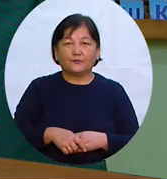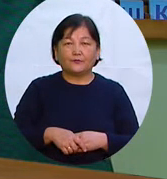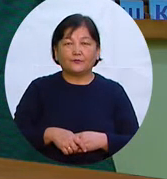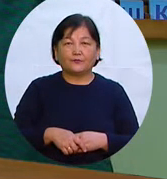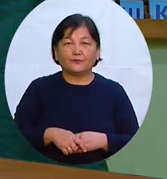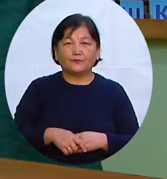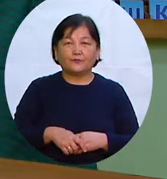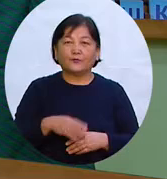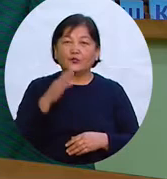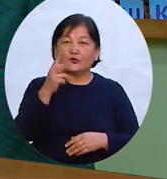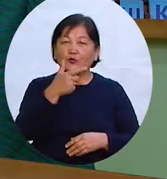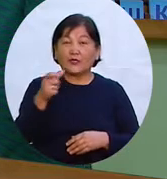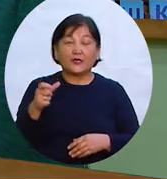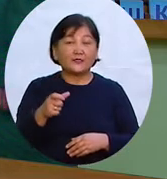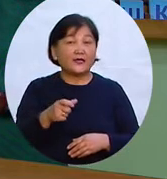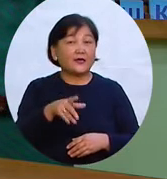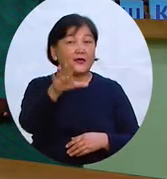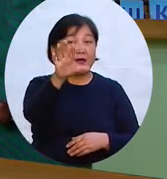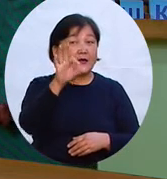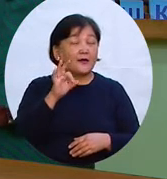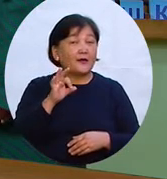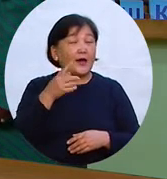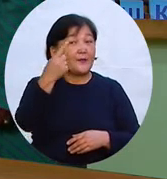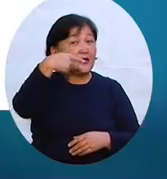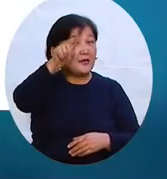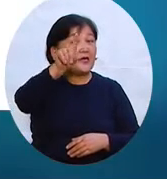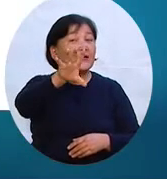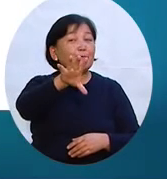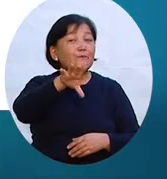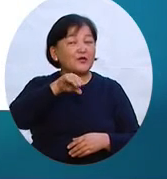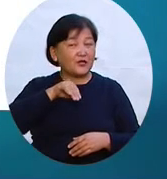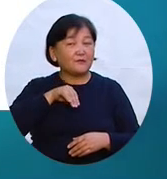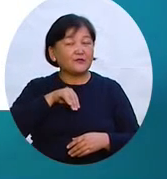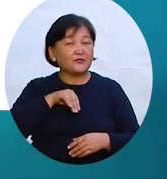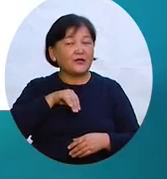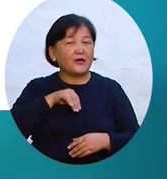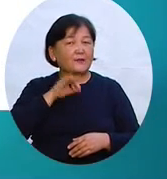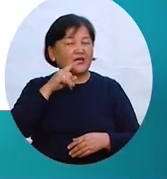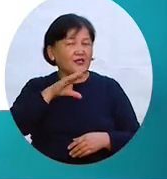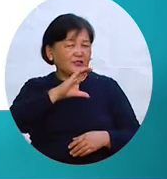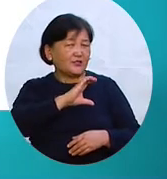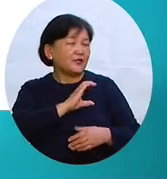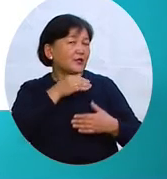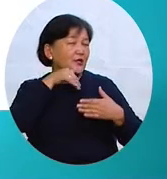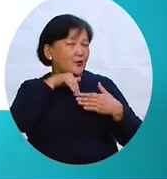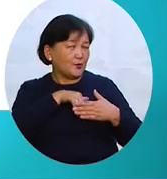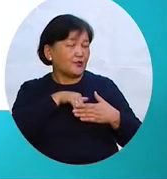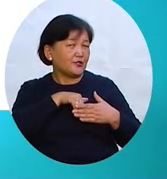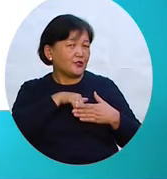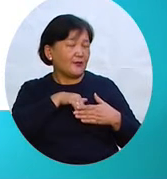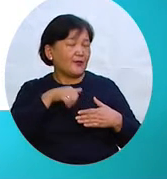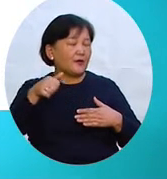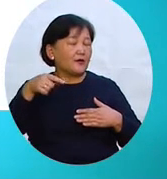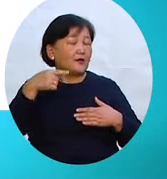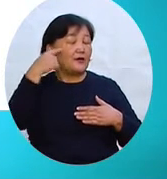За одоо шүлгээсээ хамгийн их мэдрэмж сэтгэл төрүүлж буй үгсийг олж доогуурн